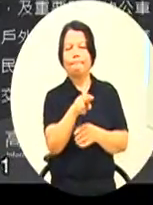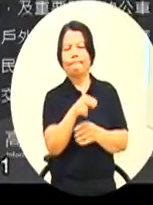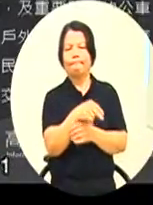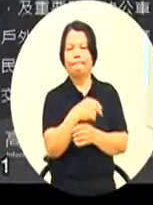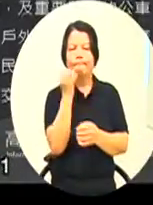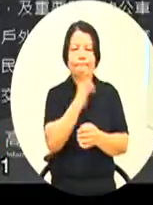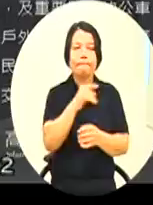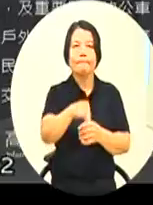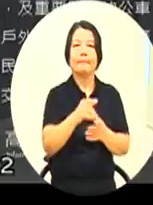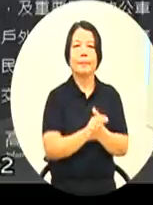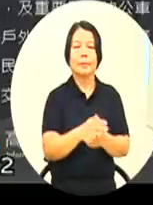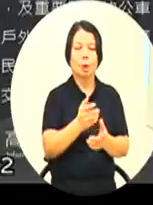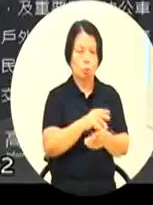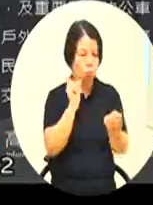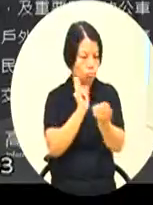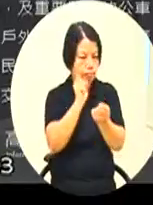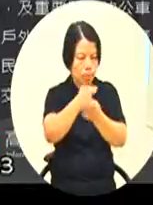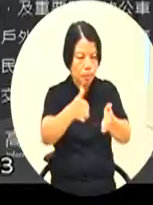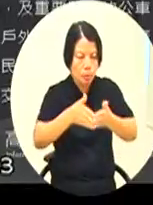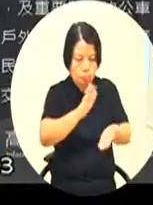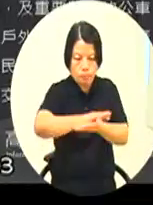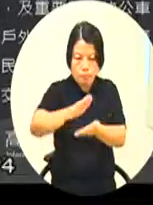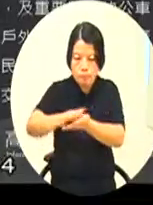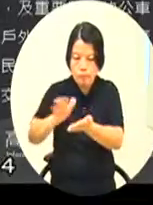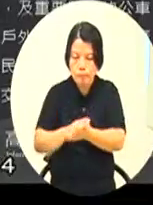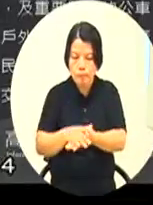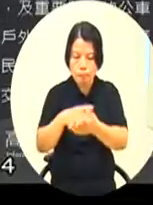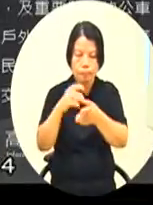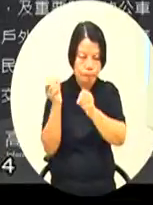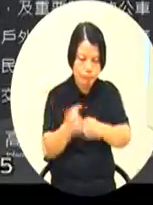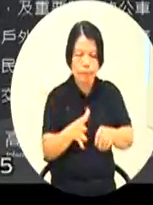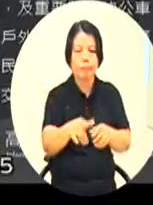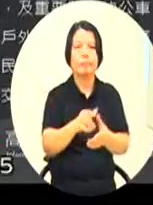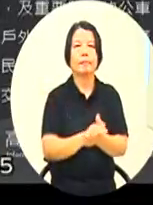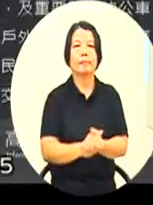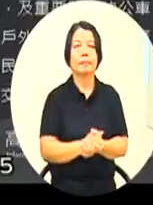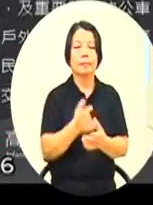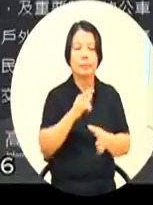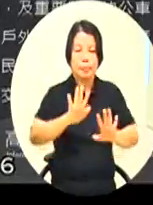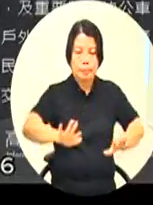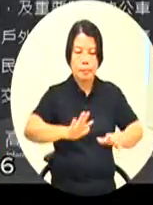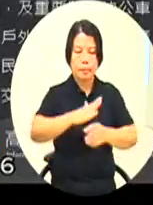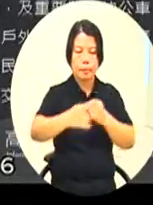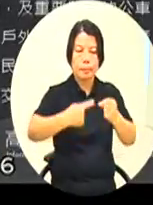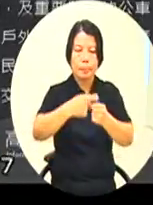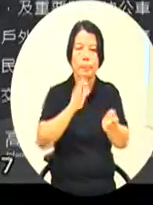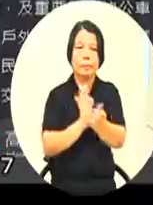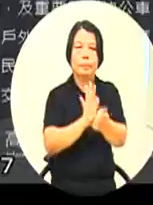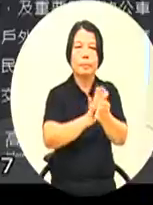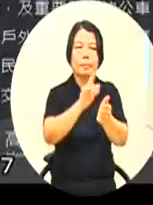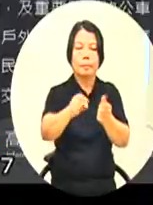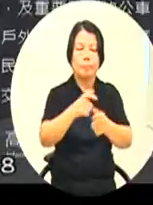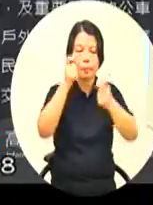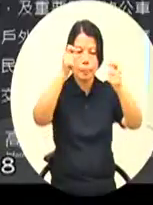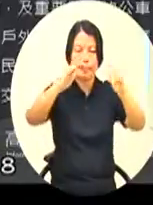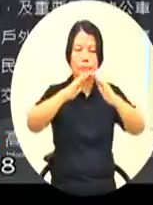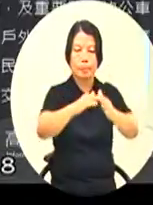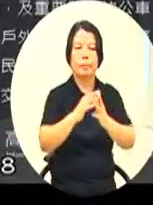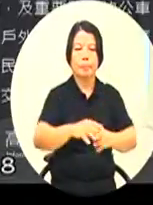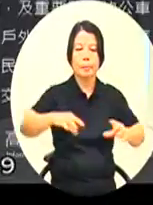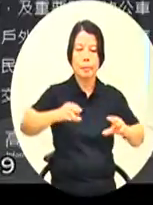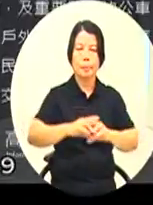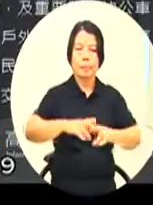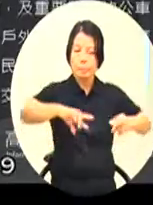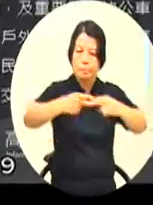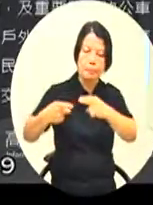哈，就是要面对它、处理它、放下它。所以呢，我们今年呢特别推出哈高雄更好转的主